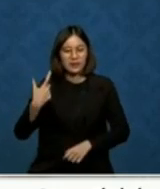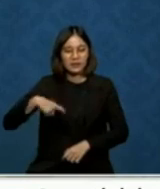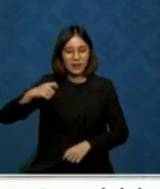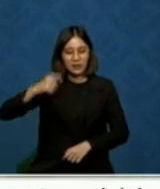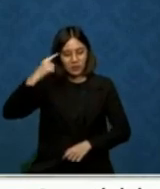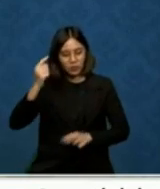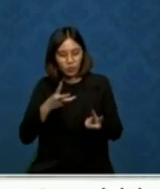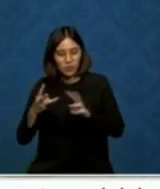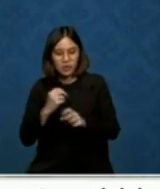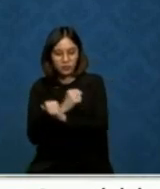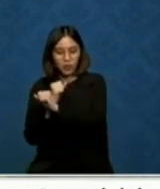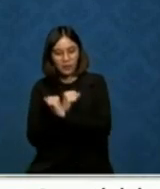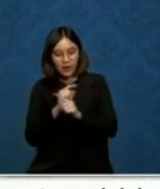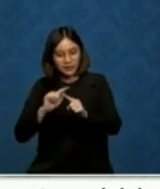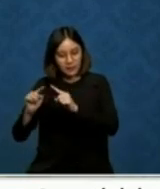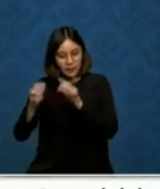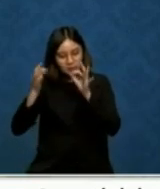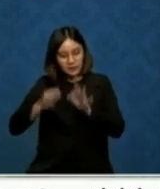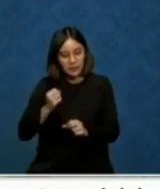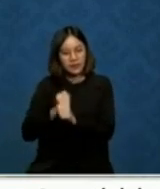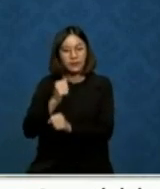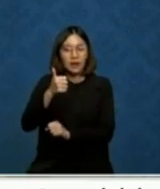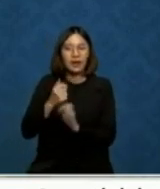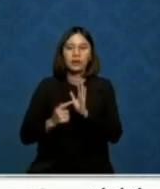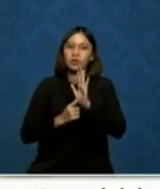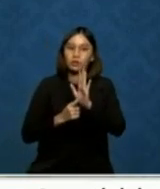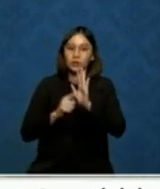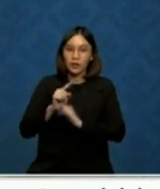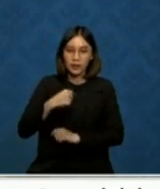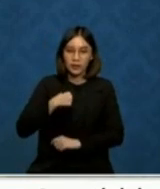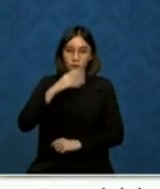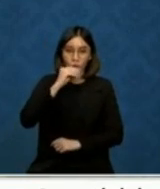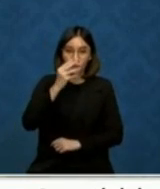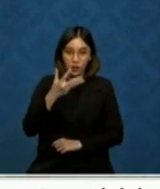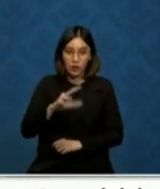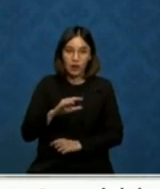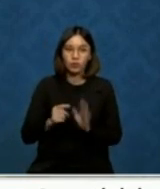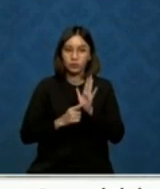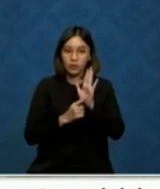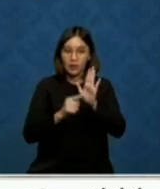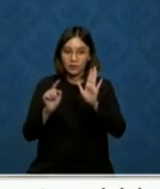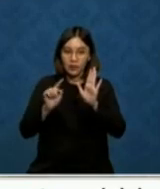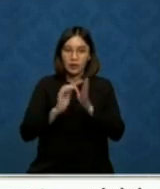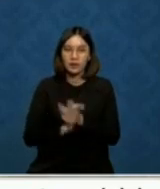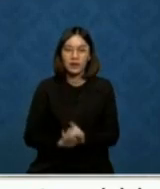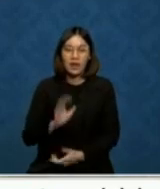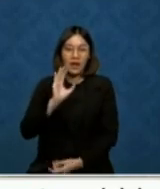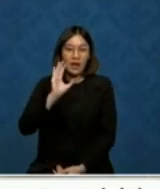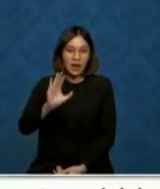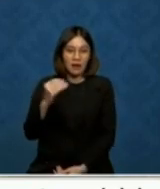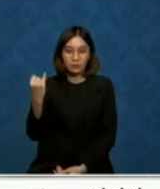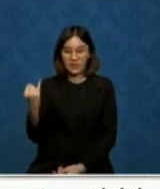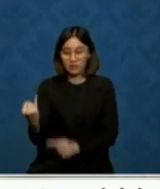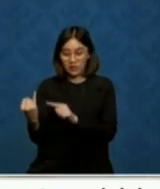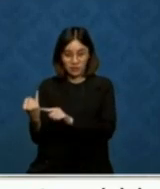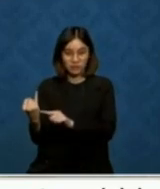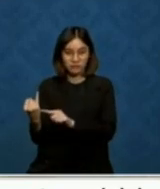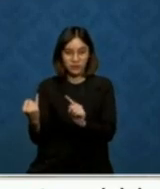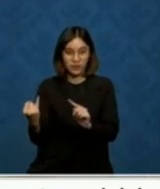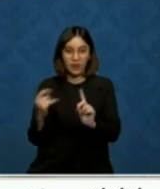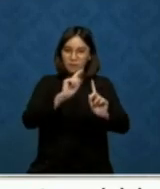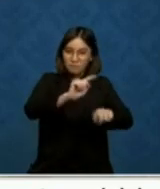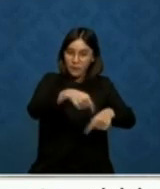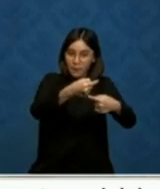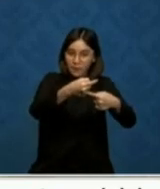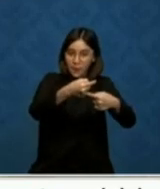อดภัยได้ผมยกตัวอย่างอย่างที่กล่าวมาแล้วนะครับอย่างเช่นห้ามจำเลยเข้าไปคอมเมน